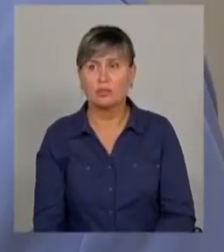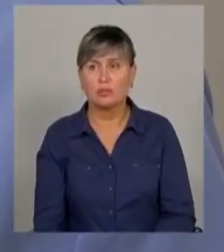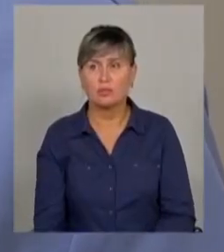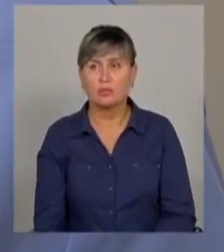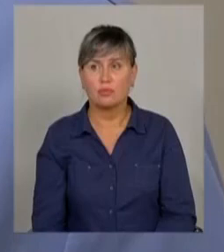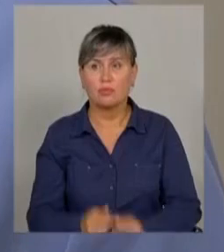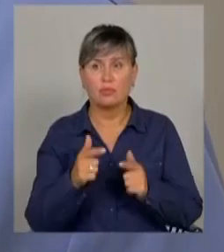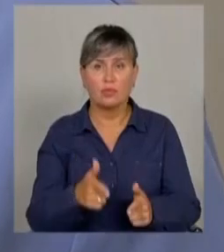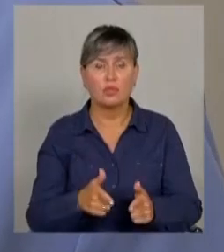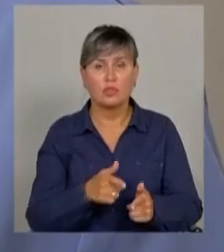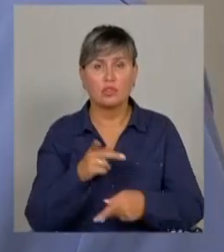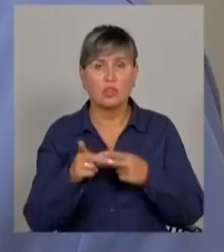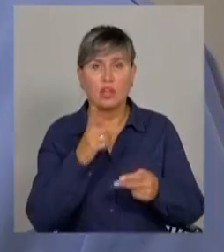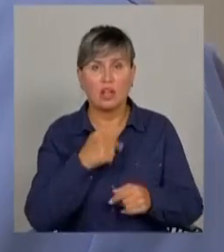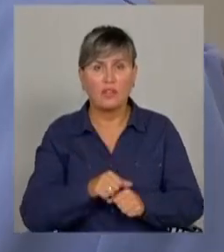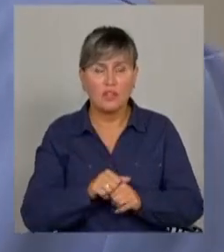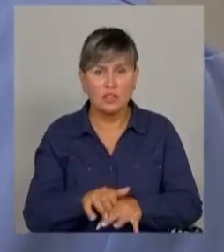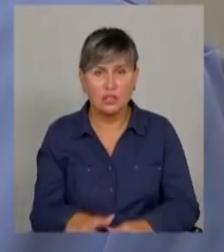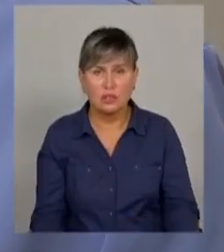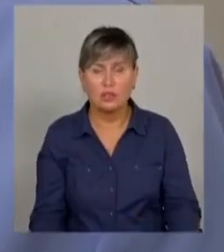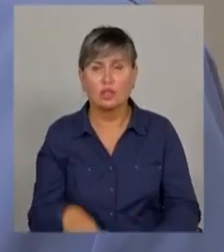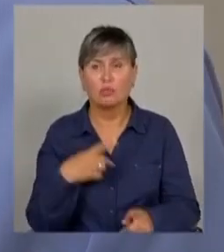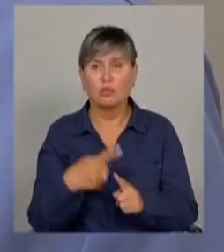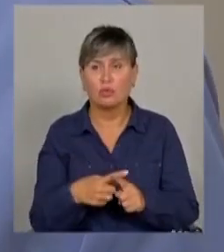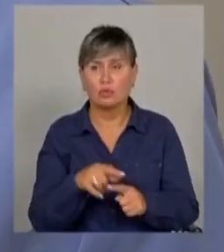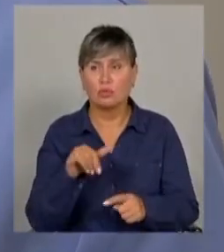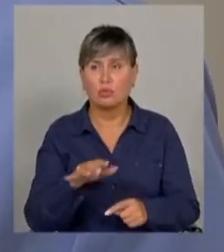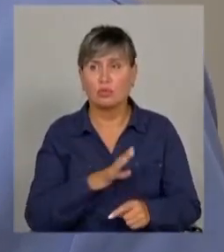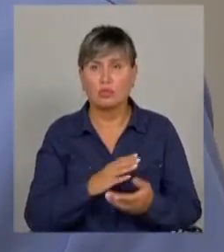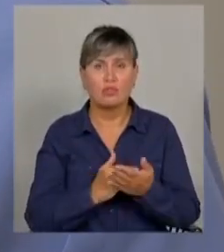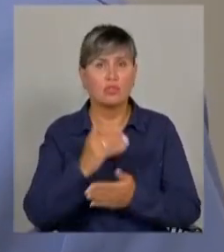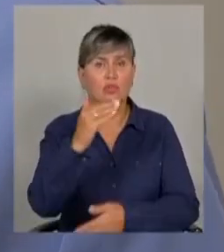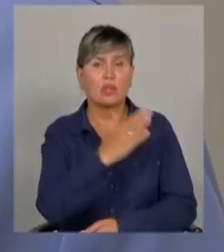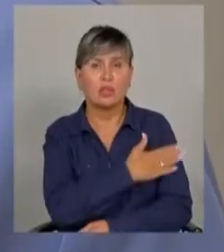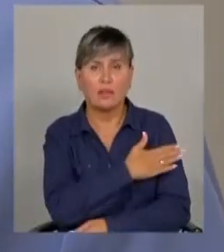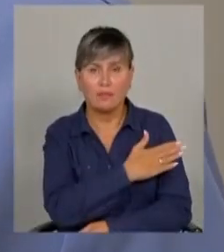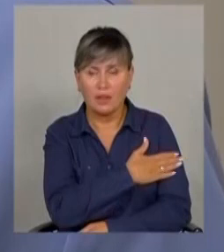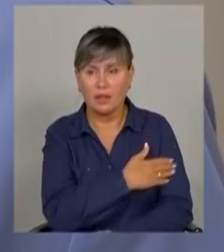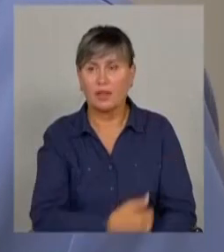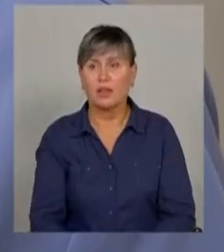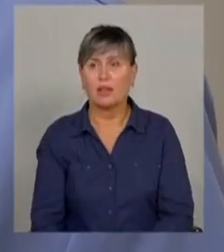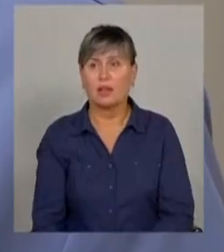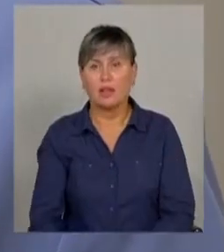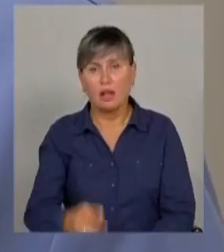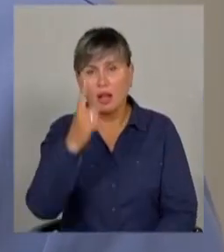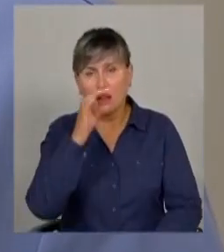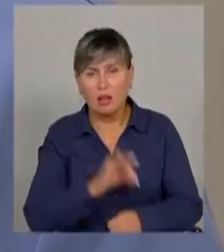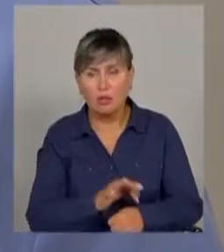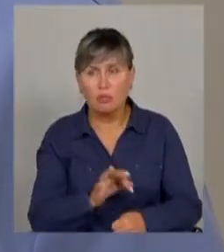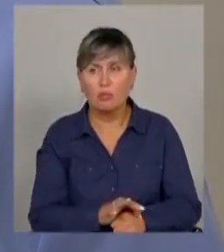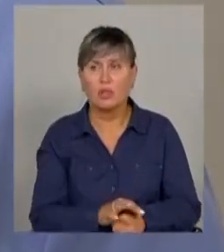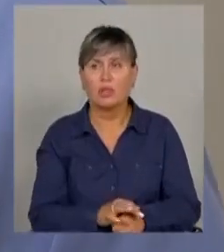с жалобами на кровотечение, плюс у нее было высокое артериальное давление, головные боли,